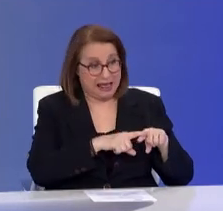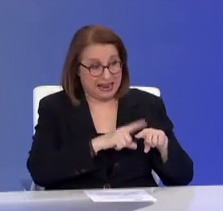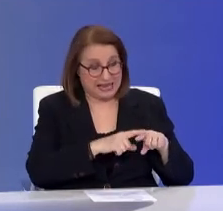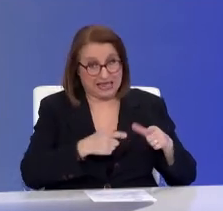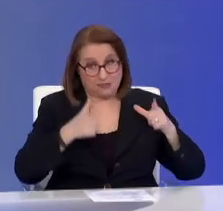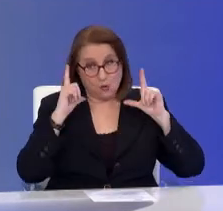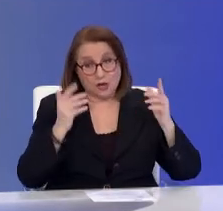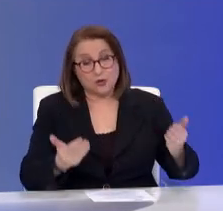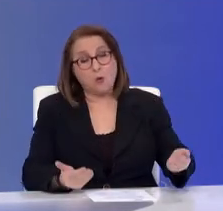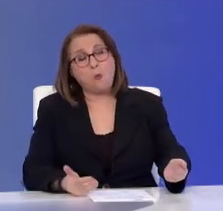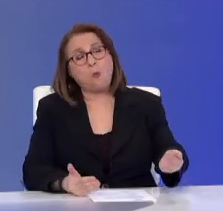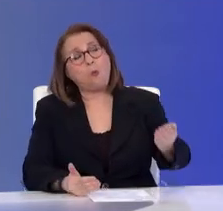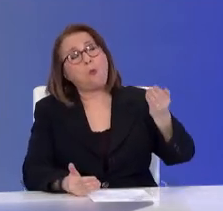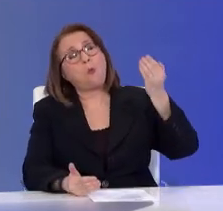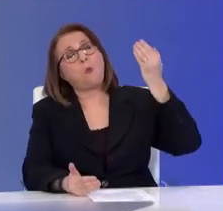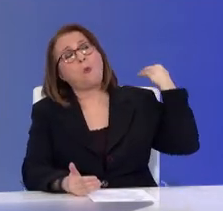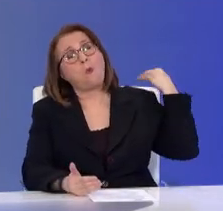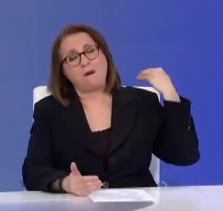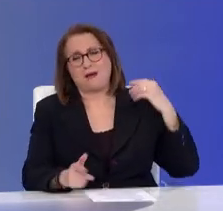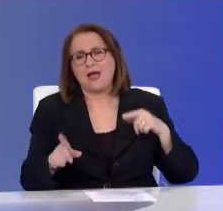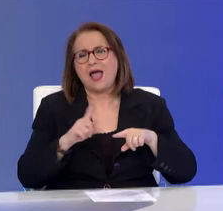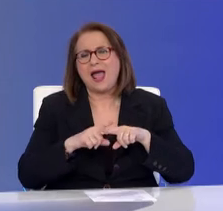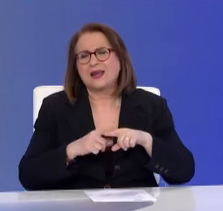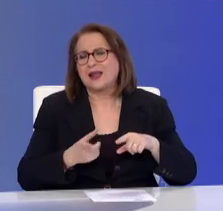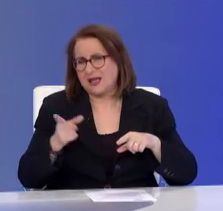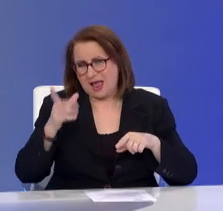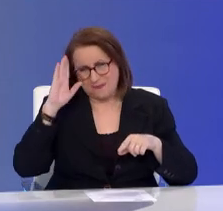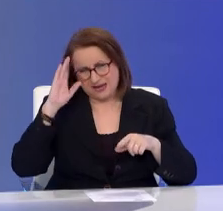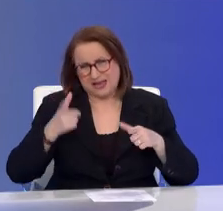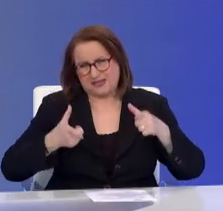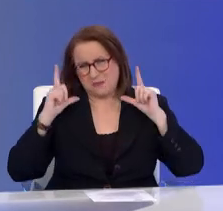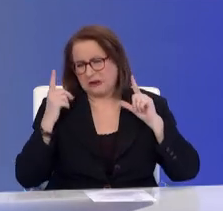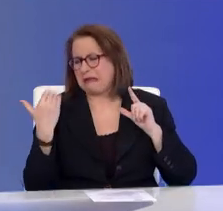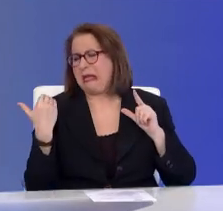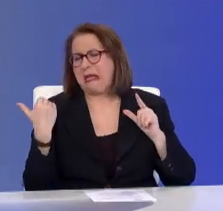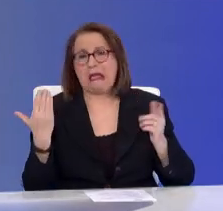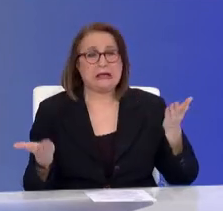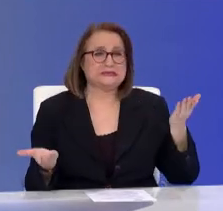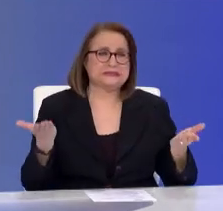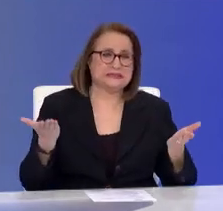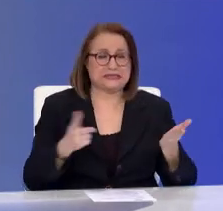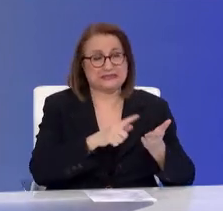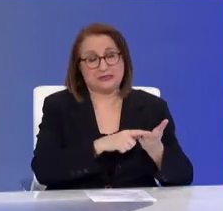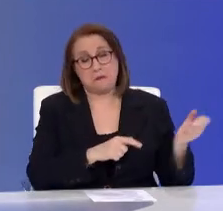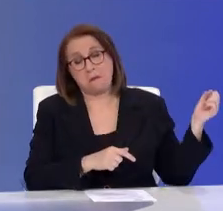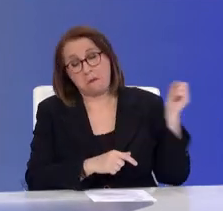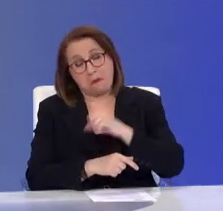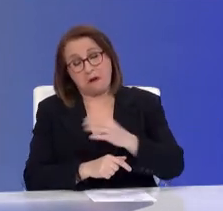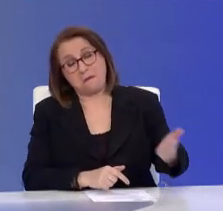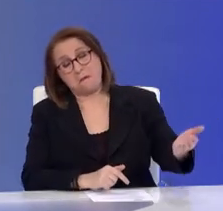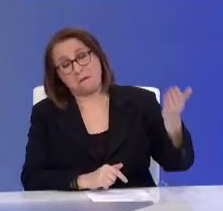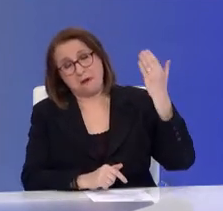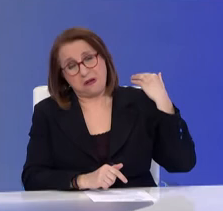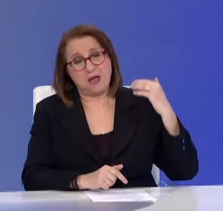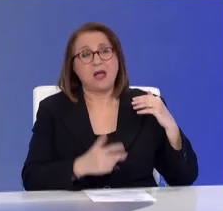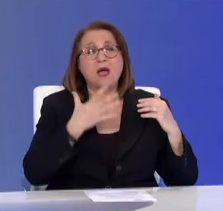που ενέπνευσε η Ελλάδα. Και καθώς και τα ιδανικά, η Αθηναϊκή Δημοκρατία, για